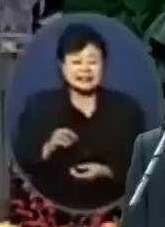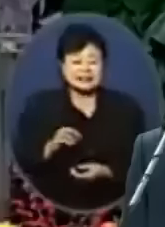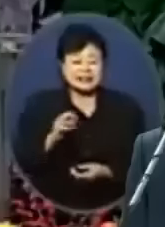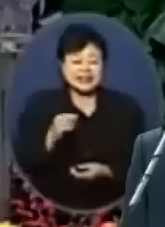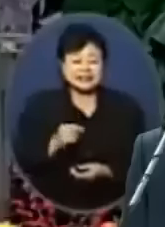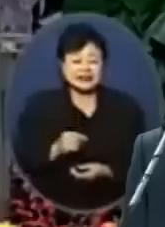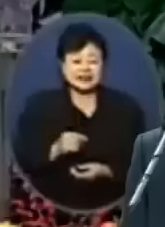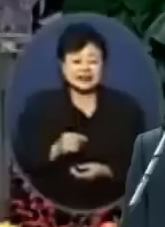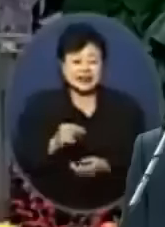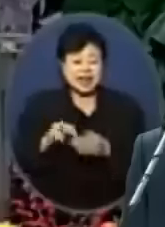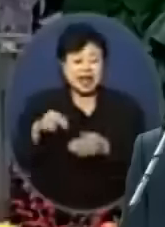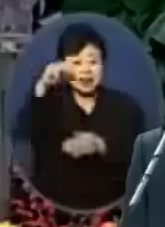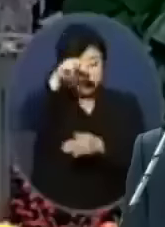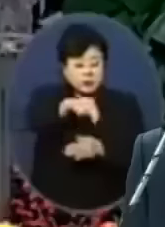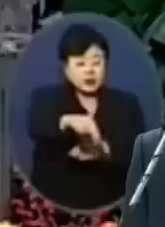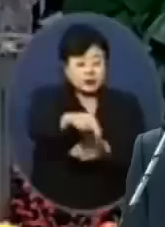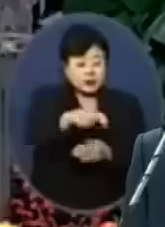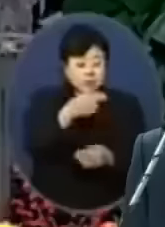뛰어넘는